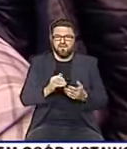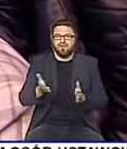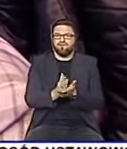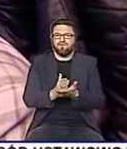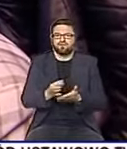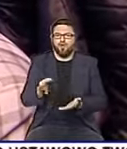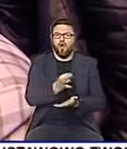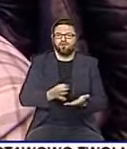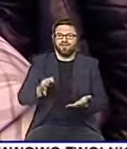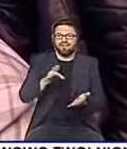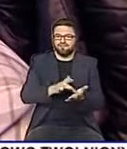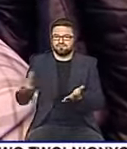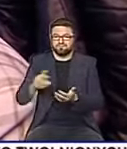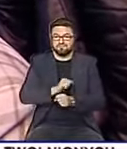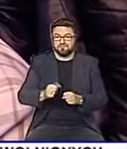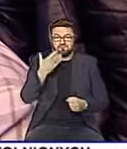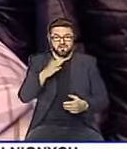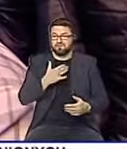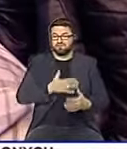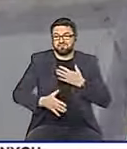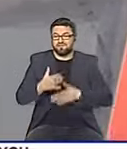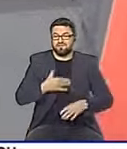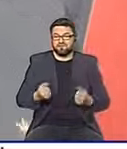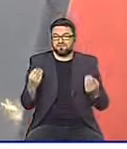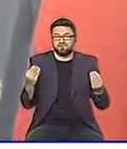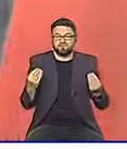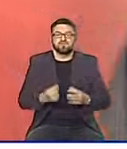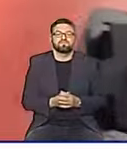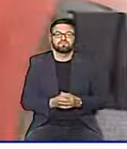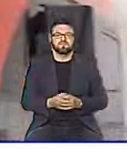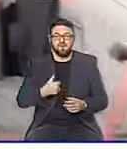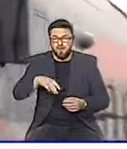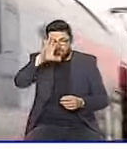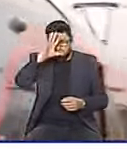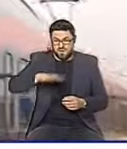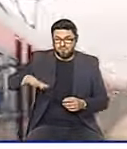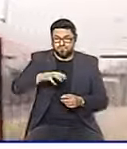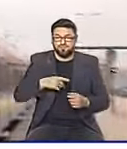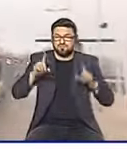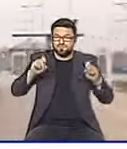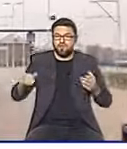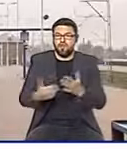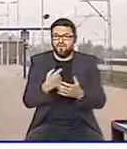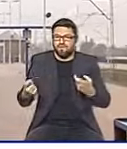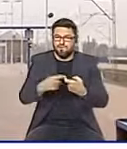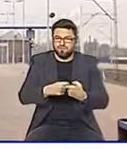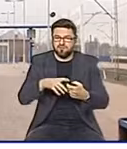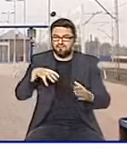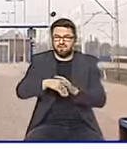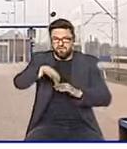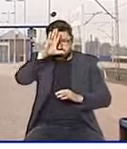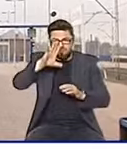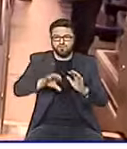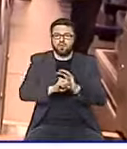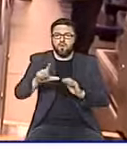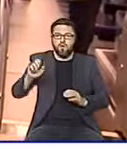osiedlami teraz jest połączenie, też jest bardzo dobra sprawa. Łódzka kolej aglomeracyjna uruchomiła dwa nowe połączenia, w tym z Łodzi do